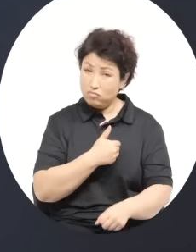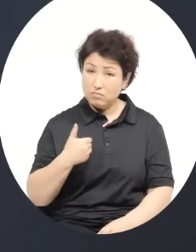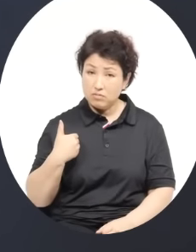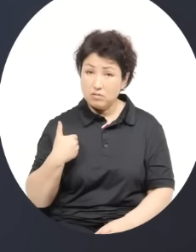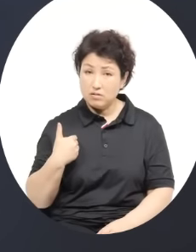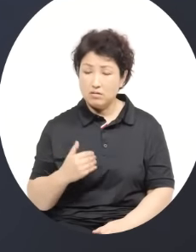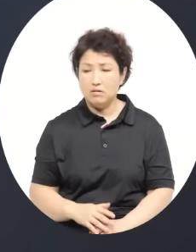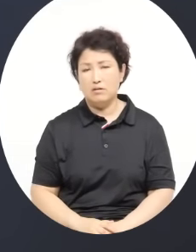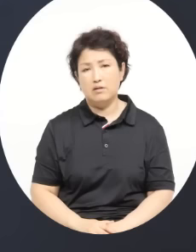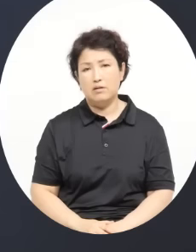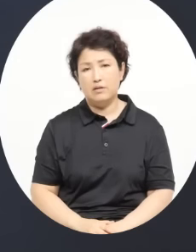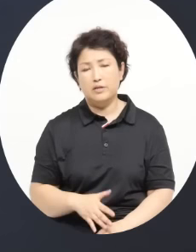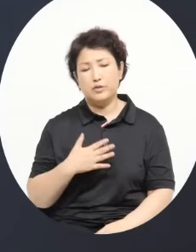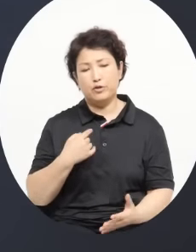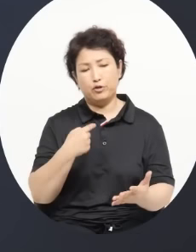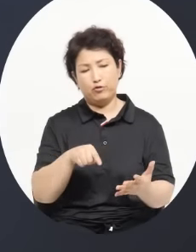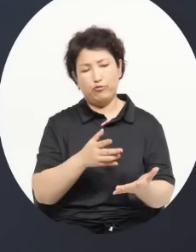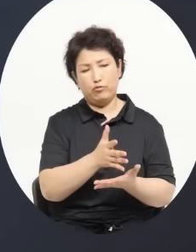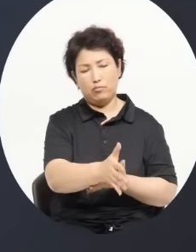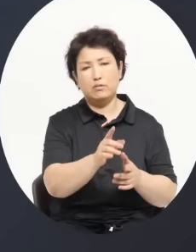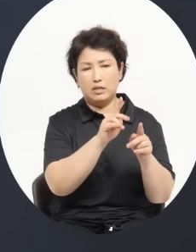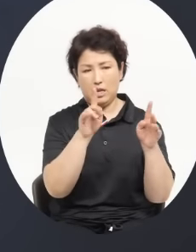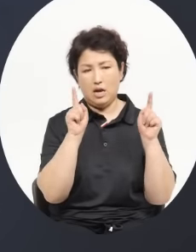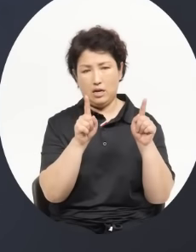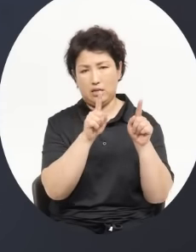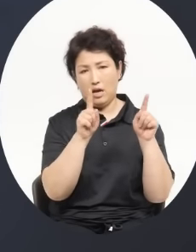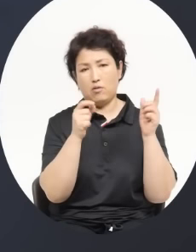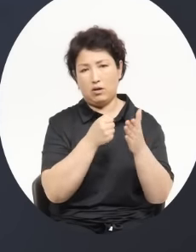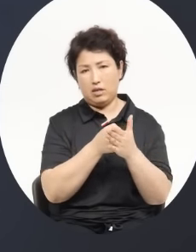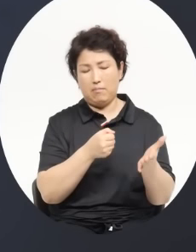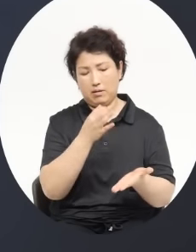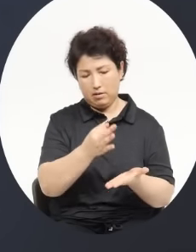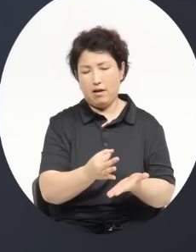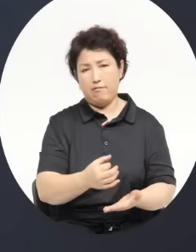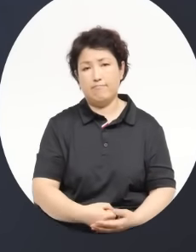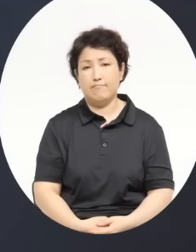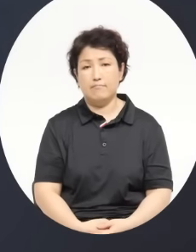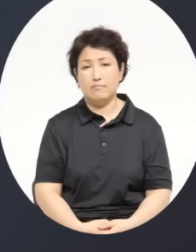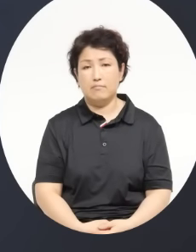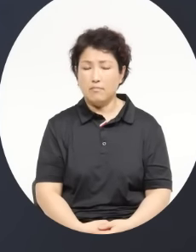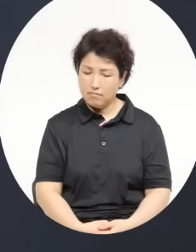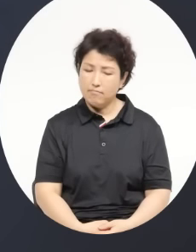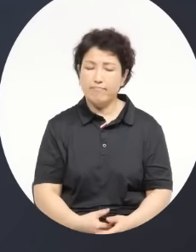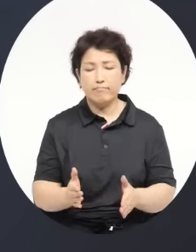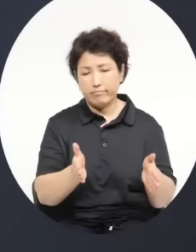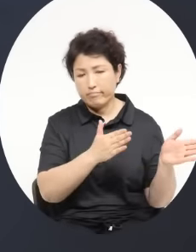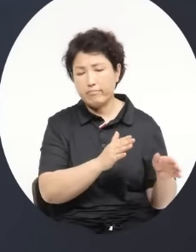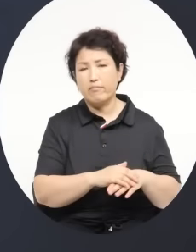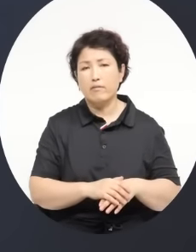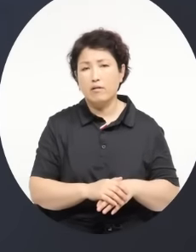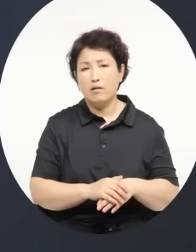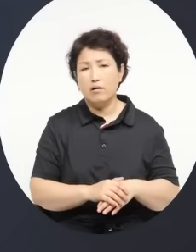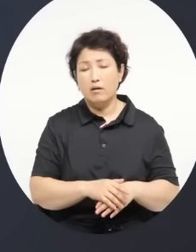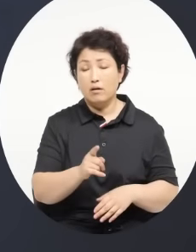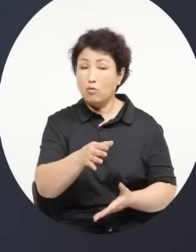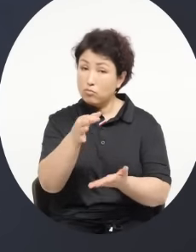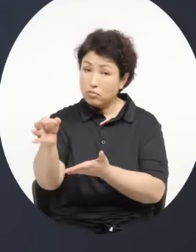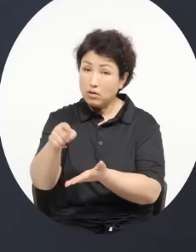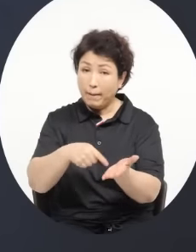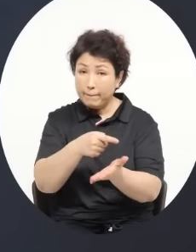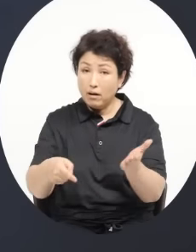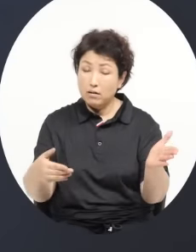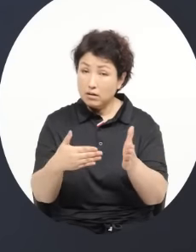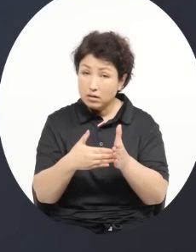다 돼요? 저는 교육대학교이기 때문에 등록금이 저렴해요. 뭐 어쨌든 그렇게 해가지고